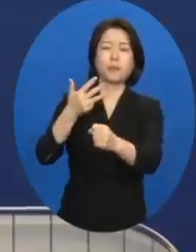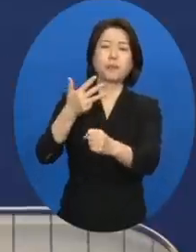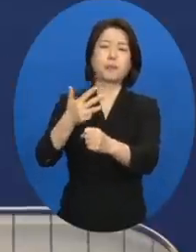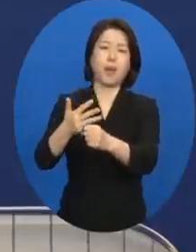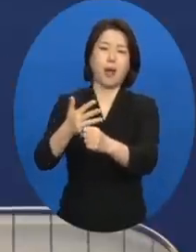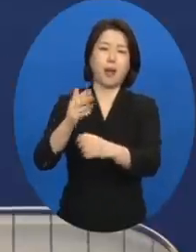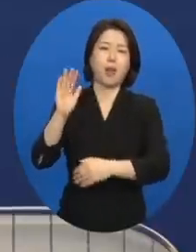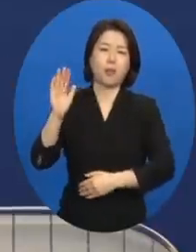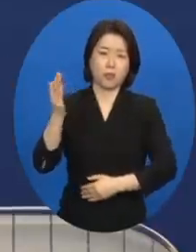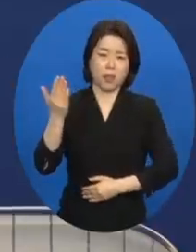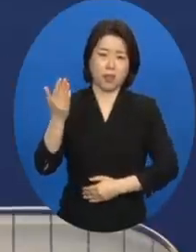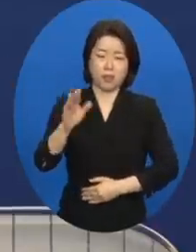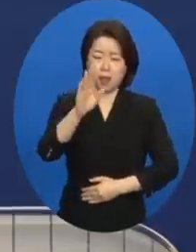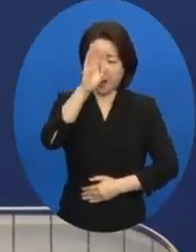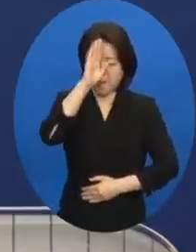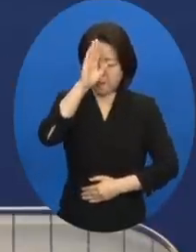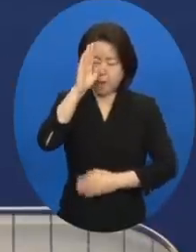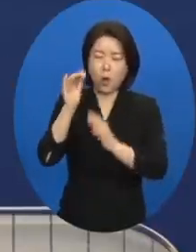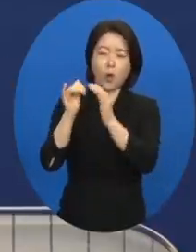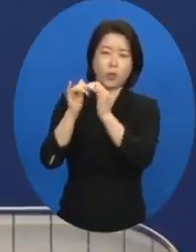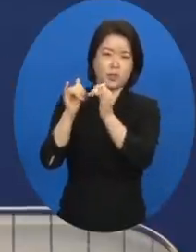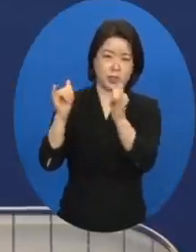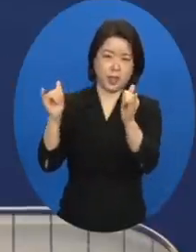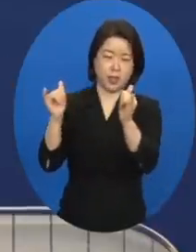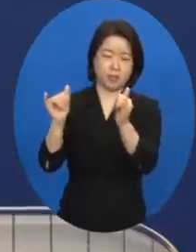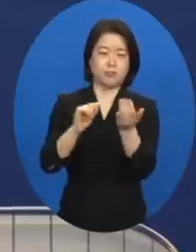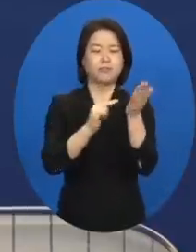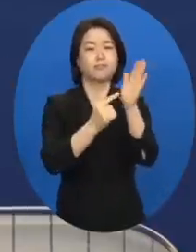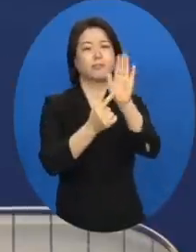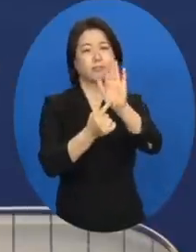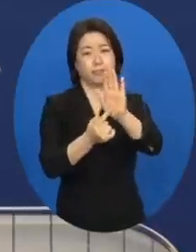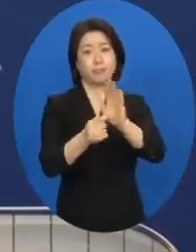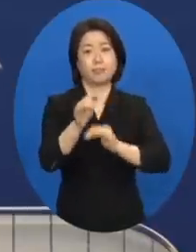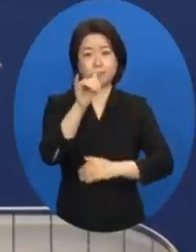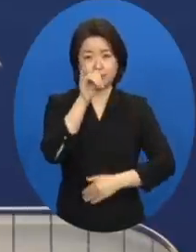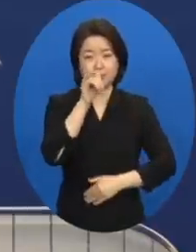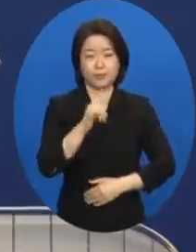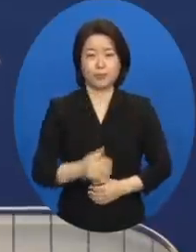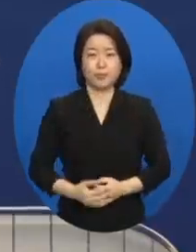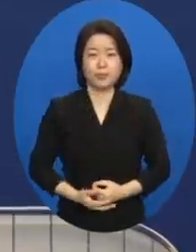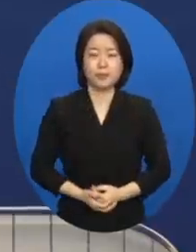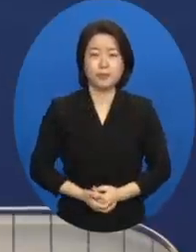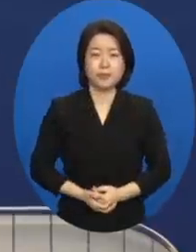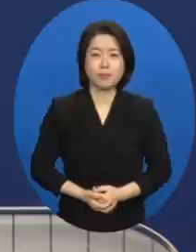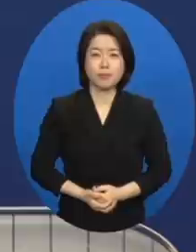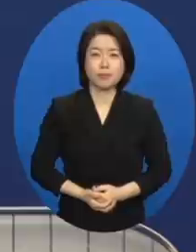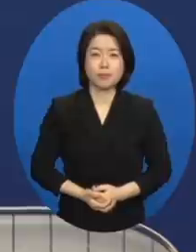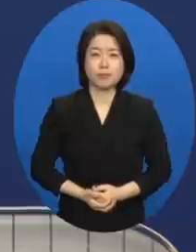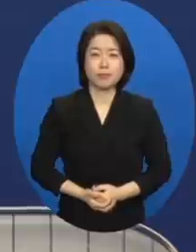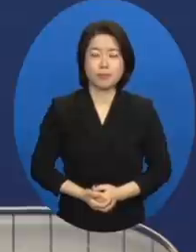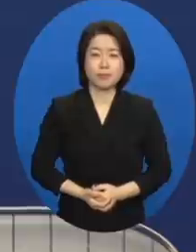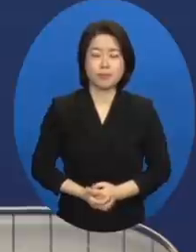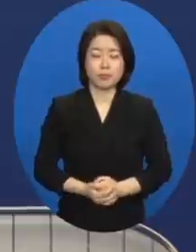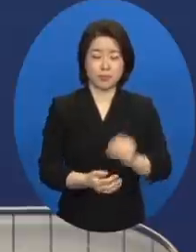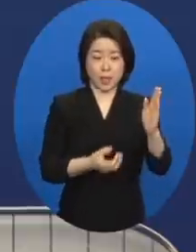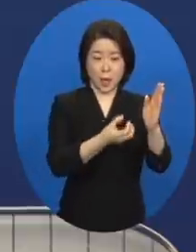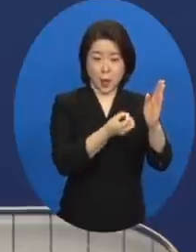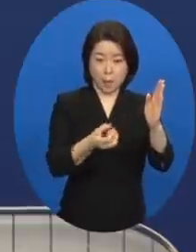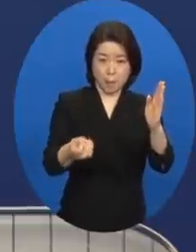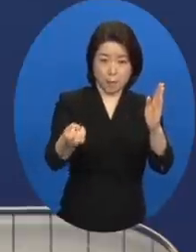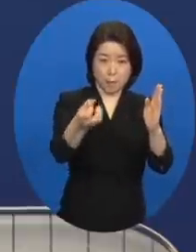38년 된 병자가 나타나 있습니다. 이 베데스다